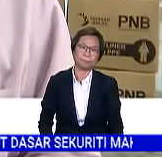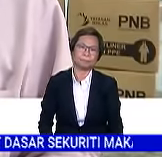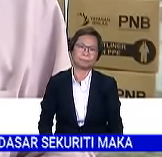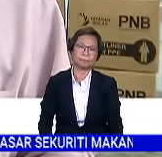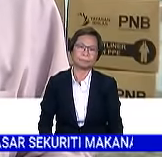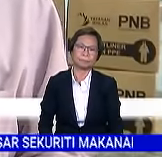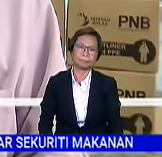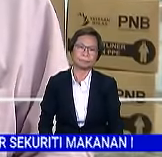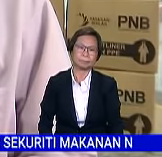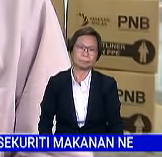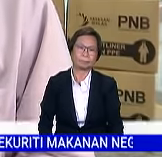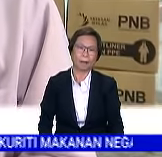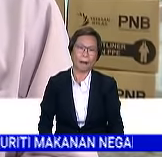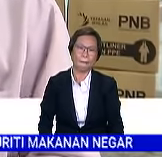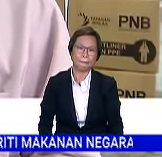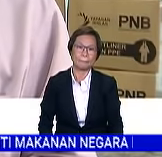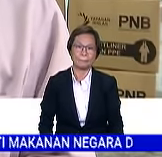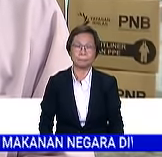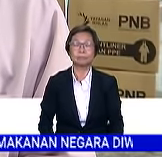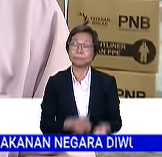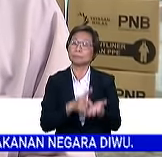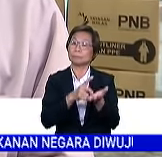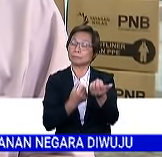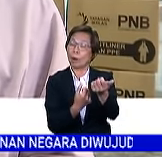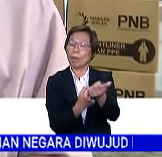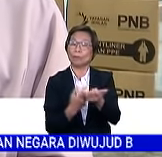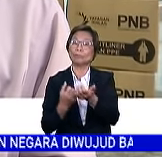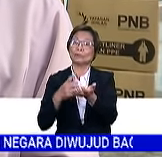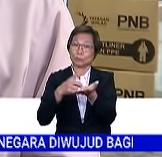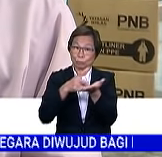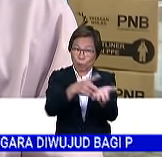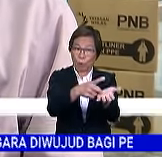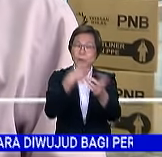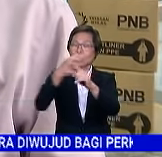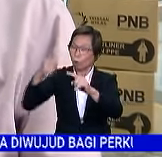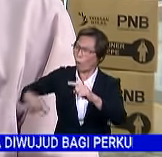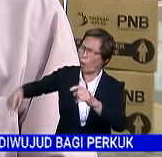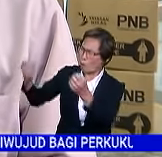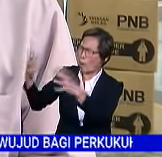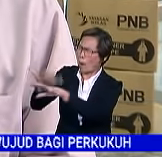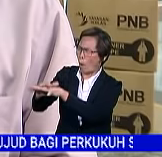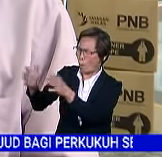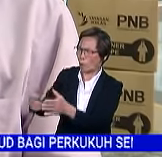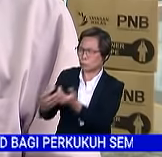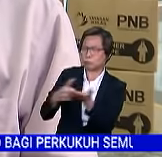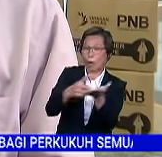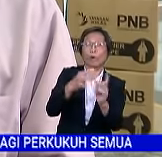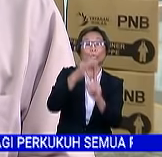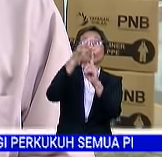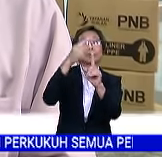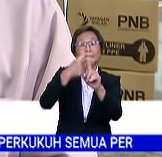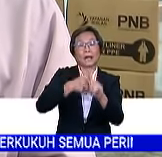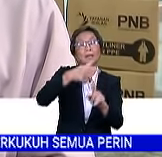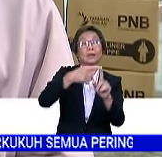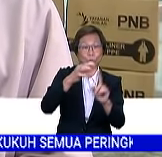Ini merupakan sumbangan daripada orang ramai dan khususnya pada kali ini adalah sumbangan pada